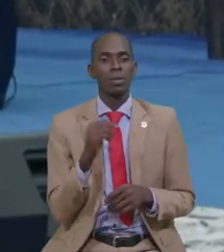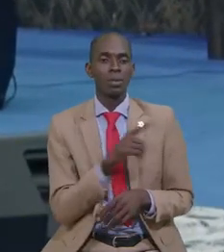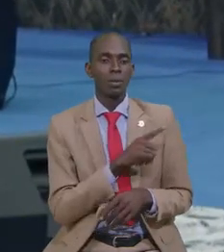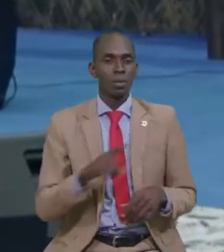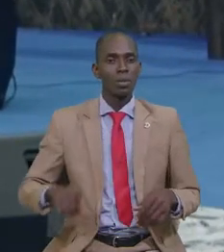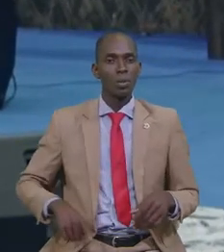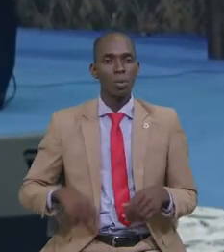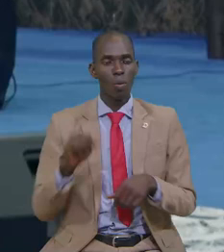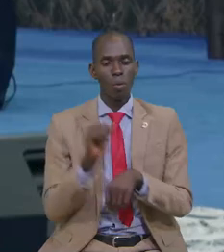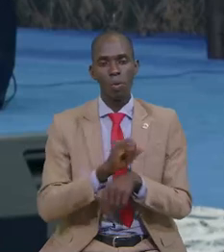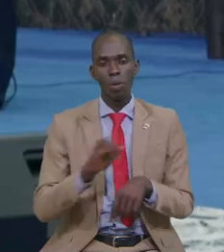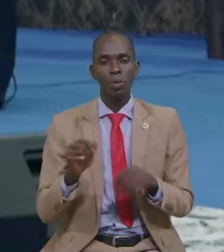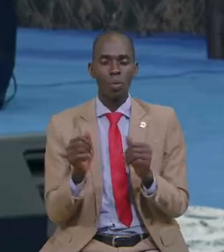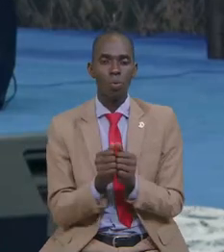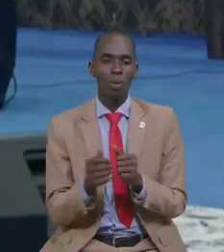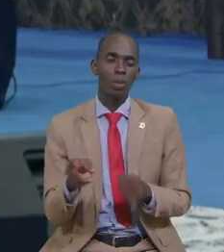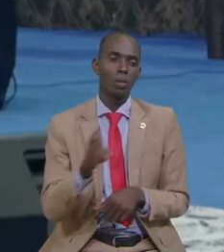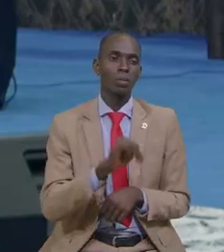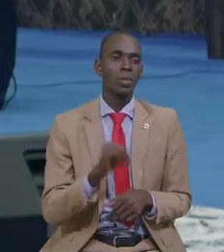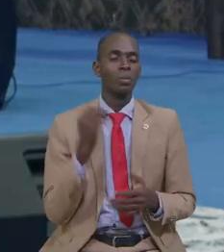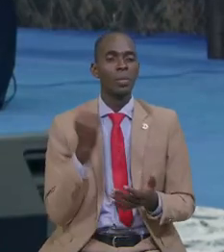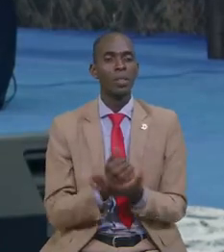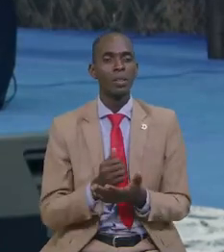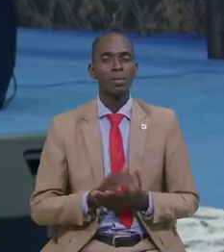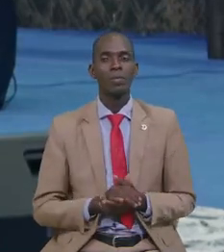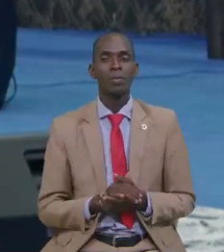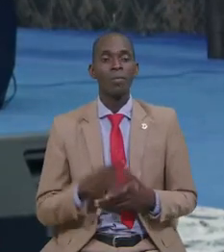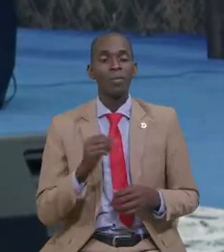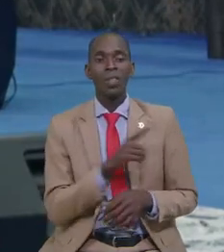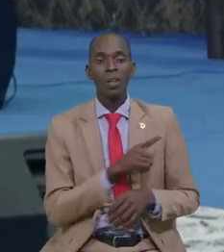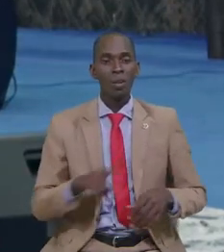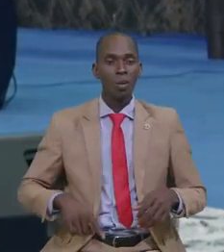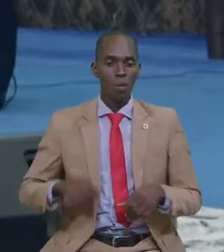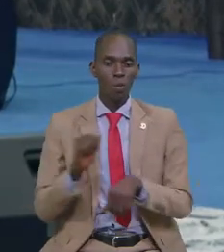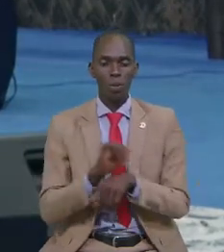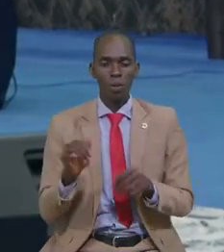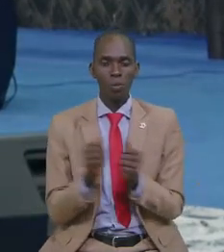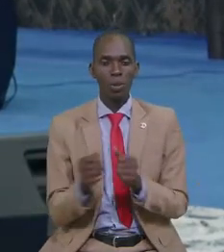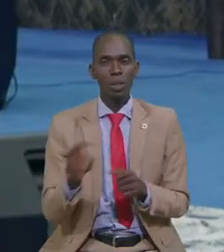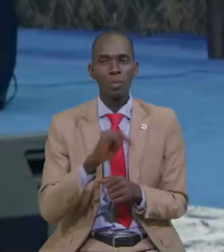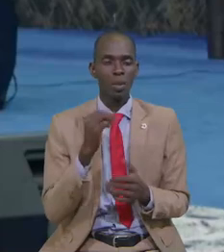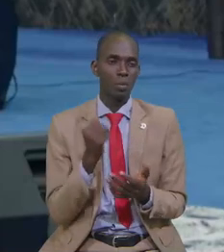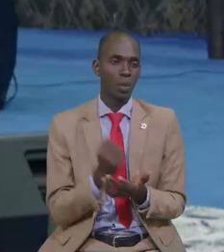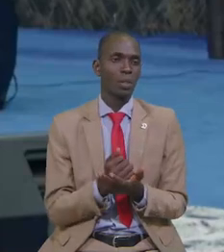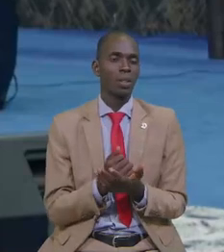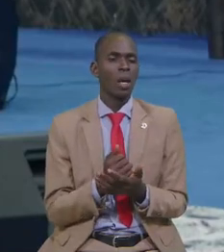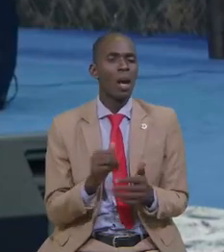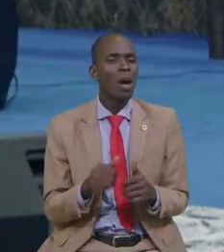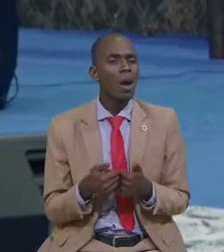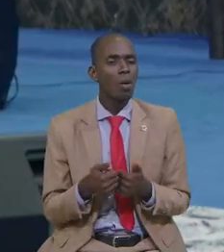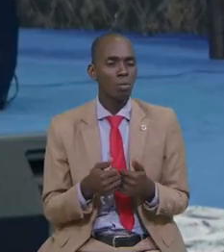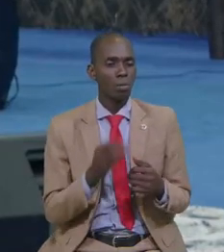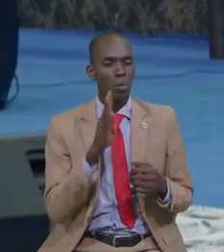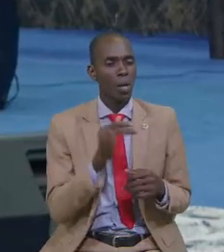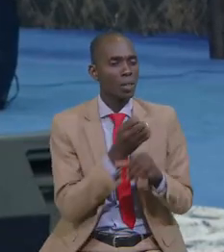partout. Le Seigneur travaillait avec eux. Le Seigneur travaillait